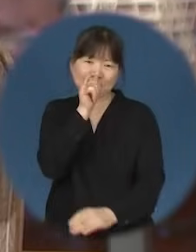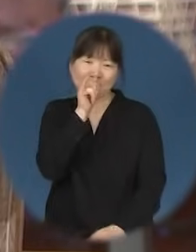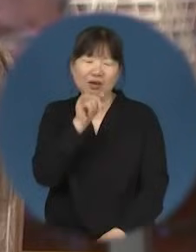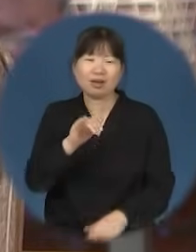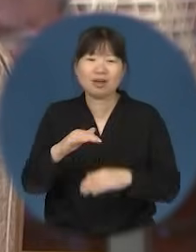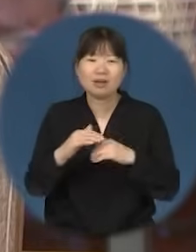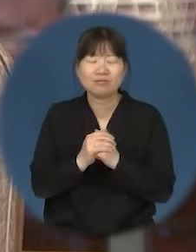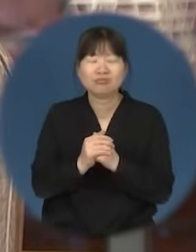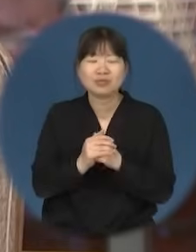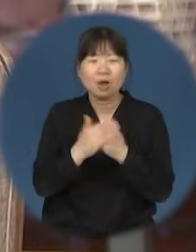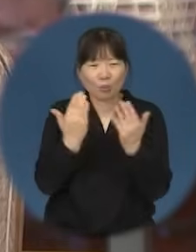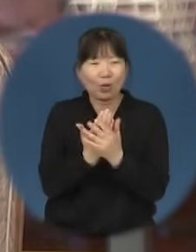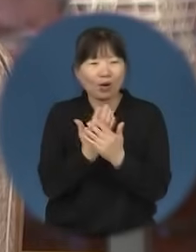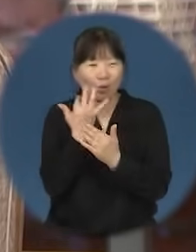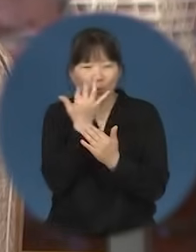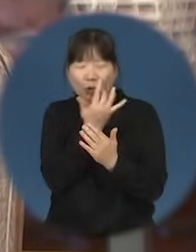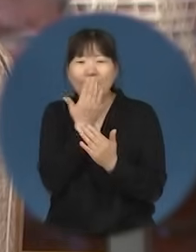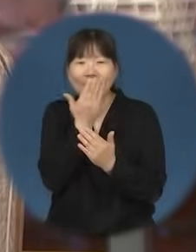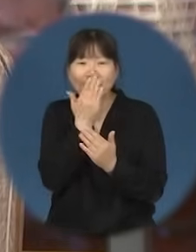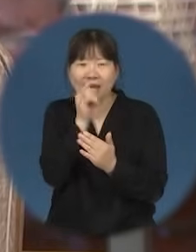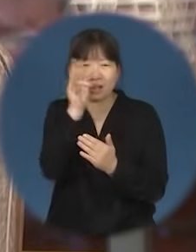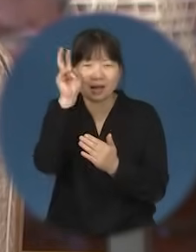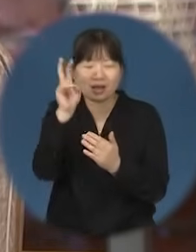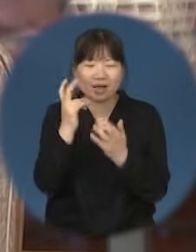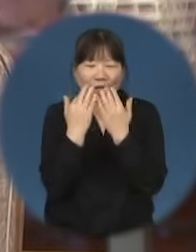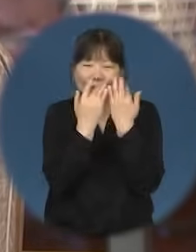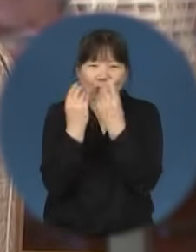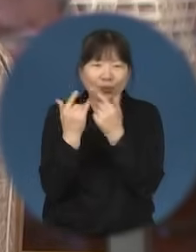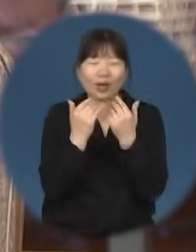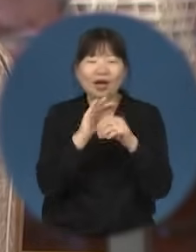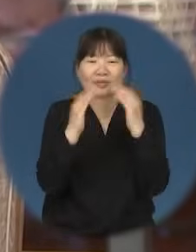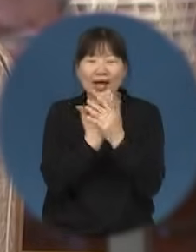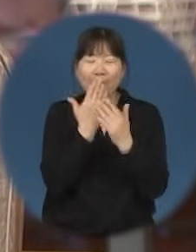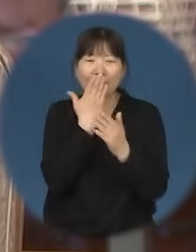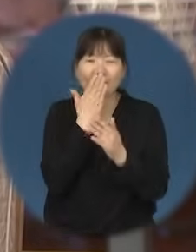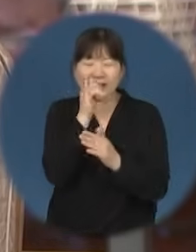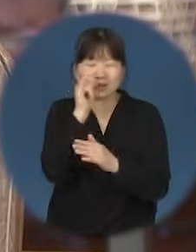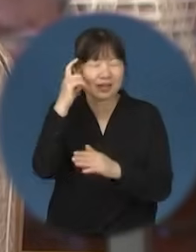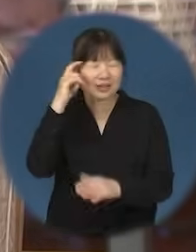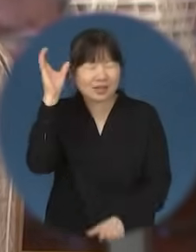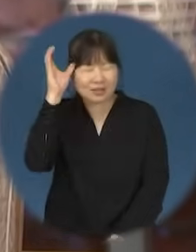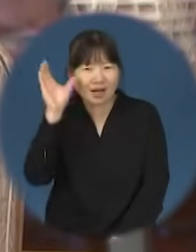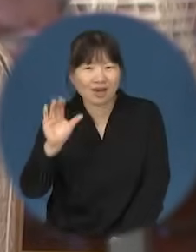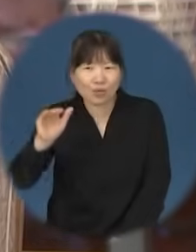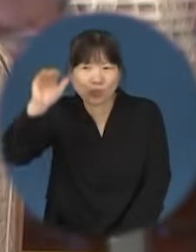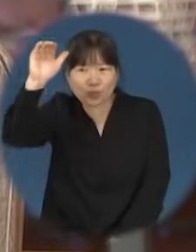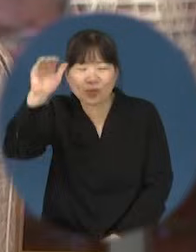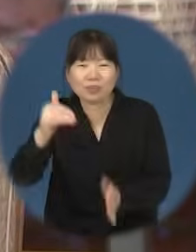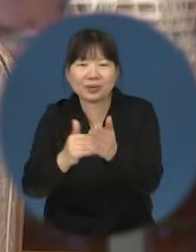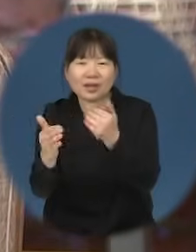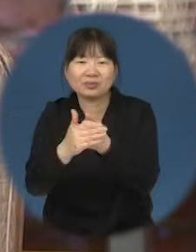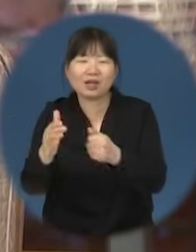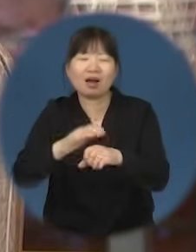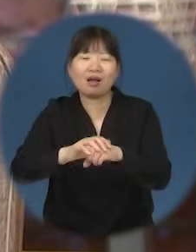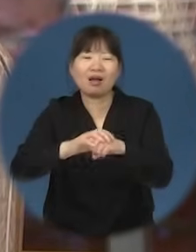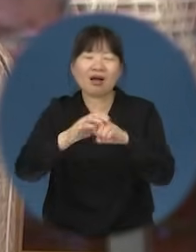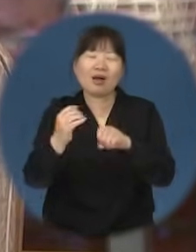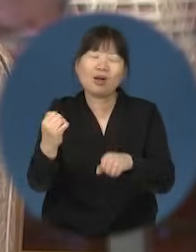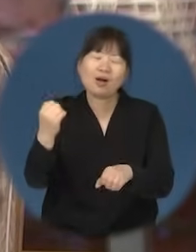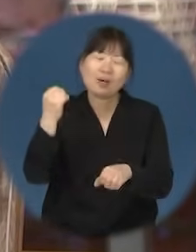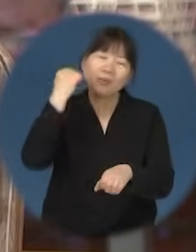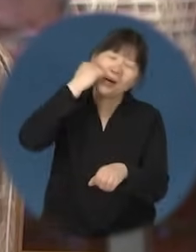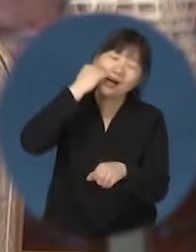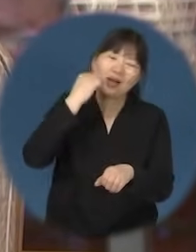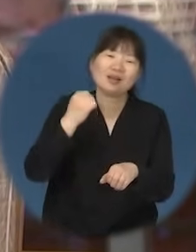이것도 되고 저것도 될 거야 해가지고 이제 기대치가 많이 올라가 있는 상태죠. 그러다 보니까 이제 거품이 생긴 거고요. 예, 그리고